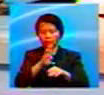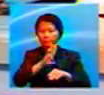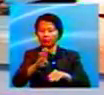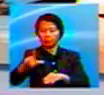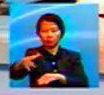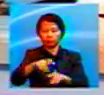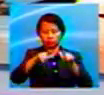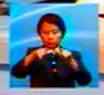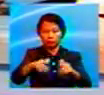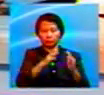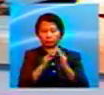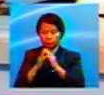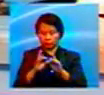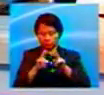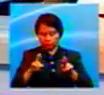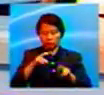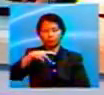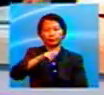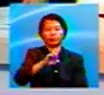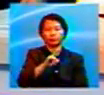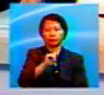terletak di barat bandaraya Perth.